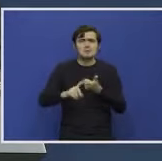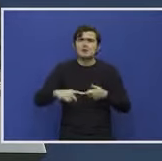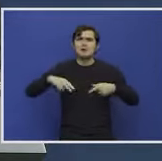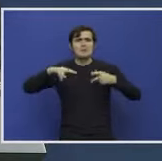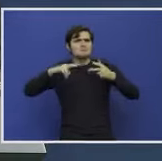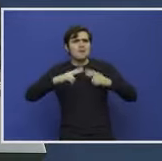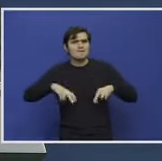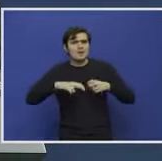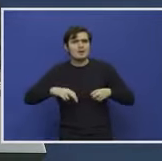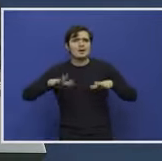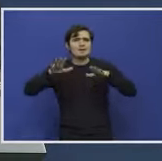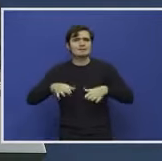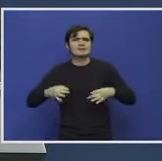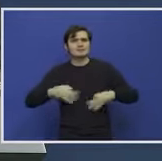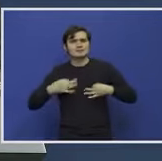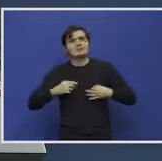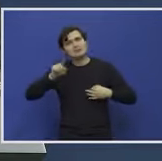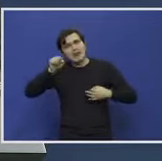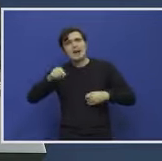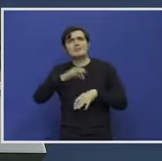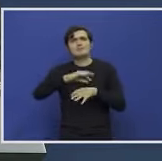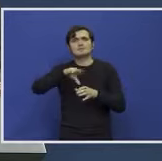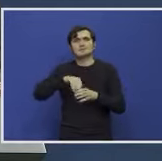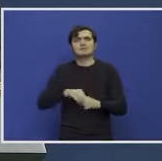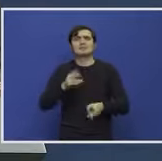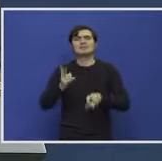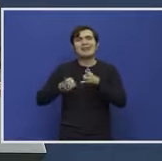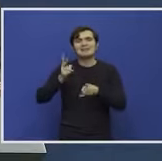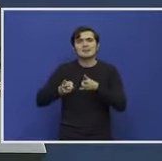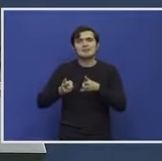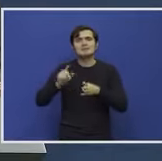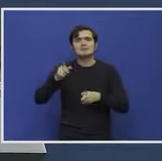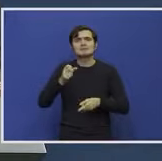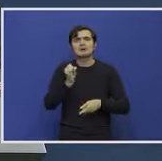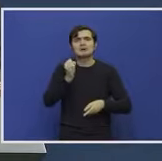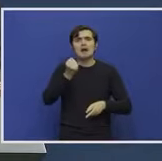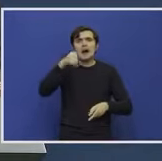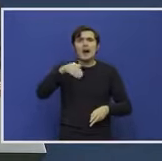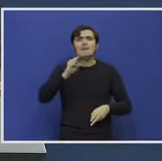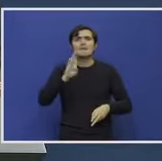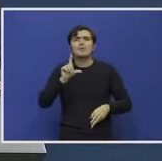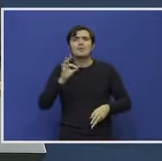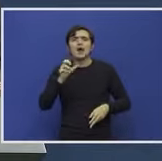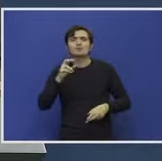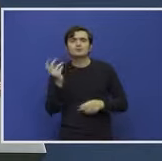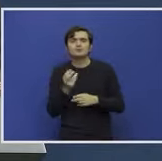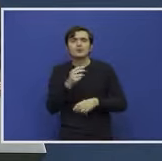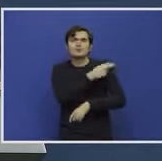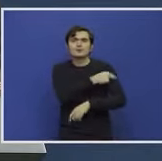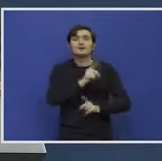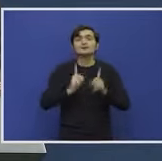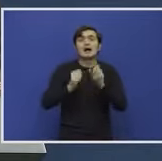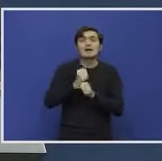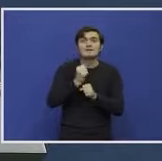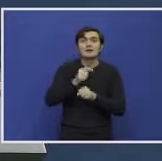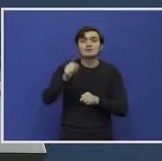evaluarea stării de sănătate la medicul de familie, tratament în ambulatorii. Acest lucru, dacă reușim să-l facem, acest